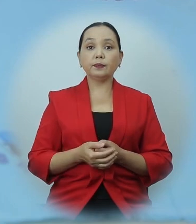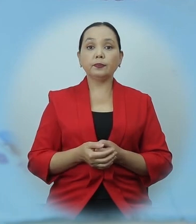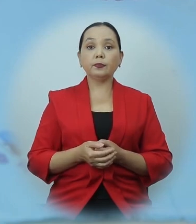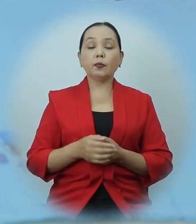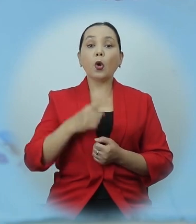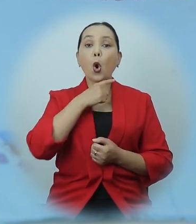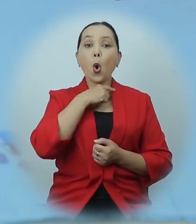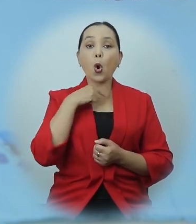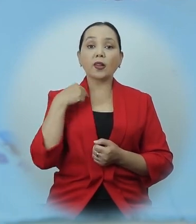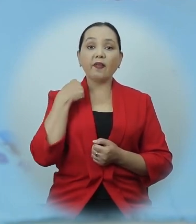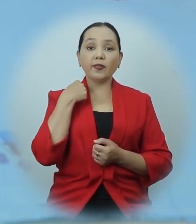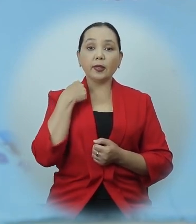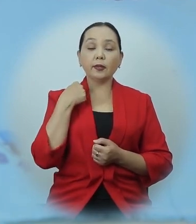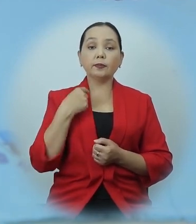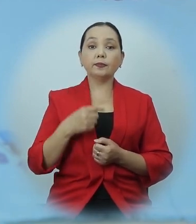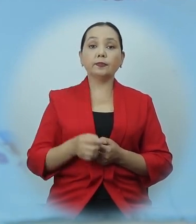0,5 по горловине,